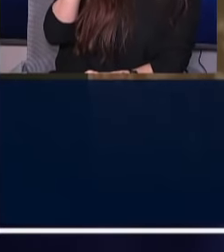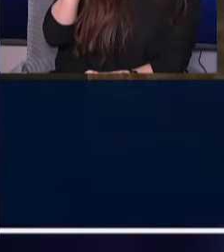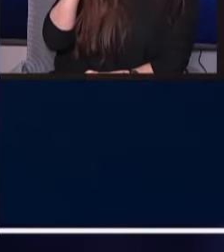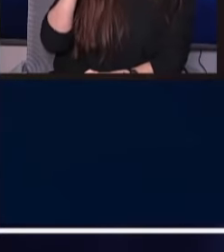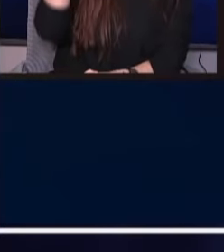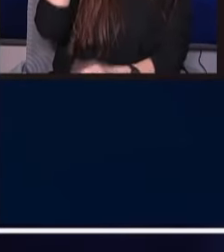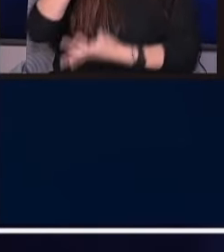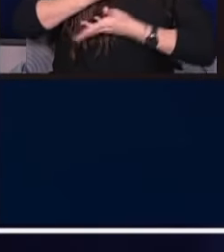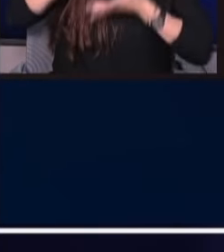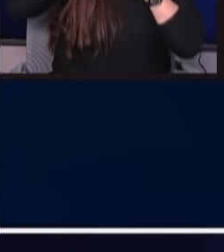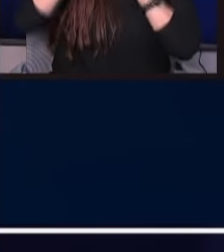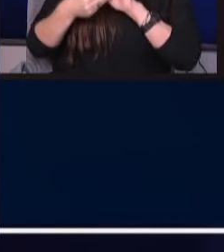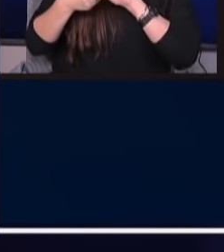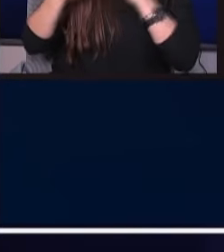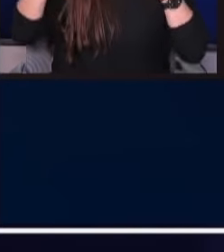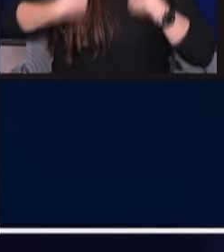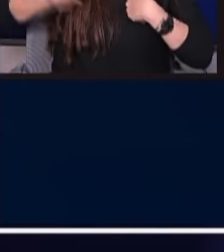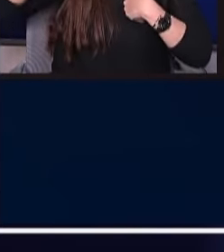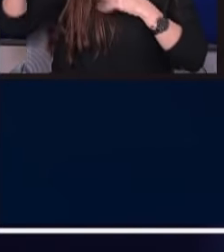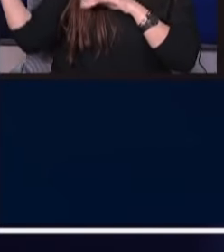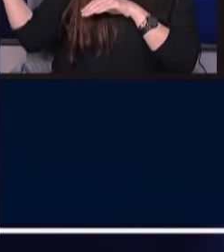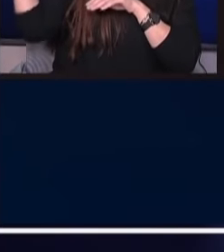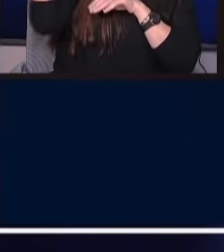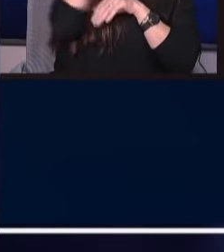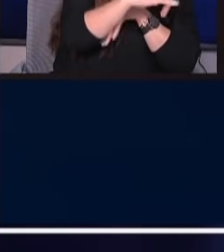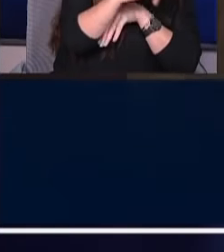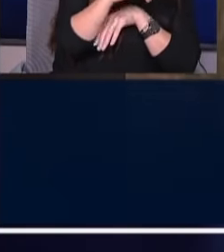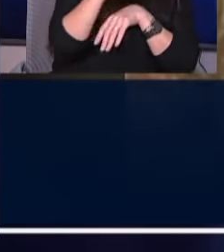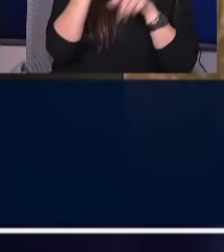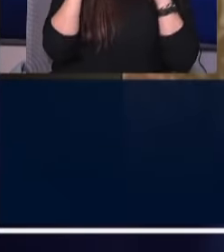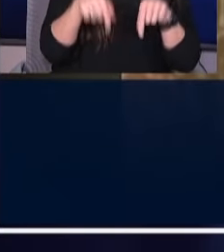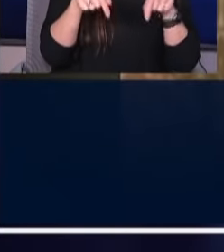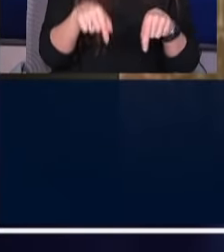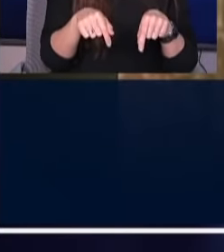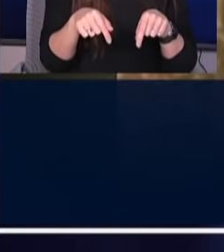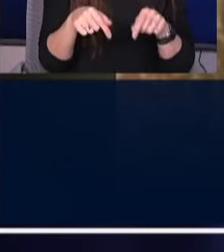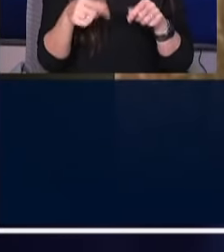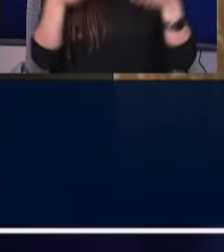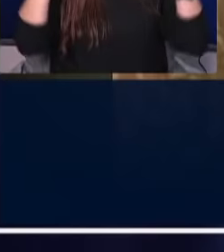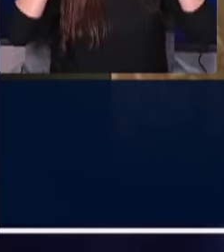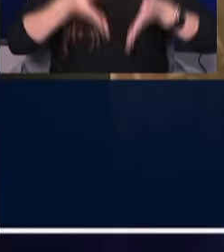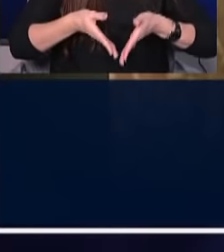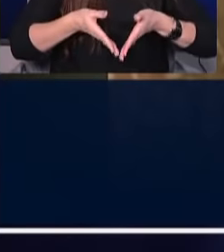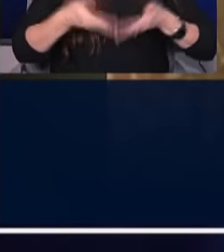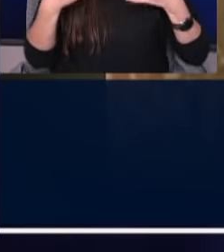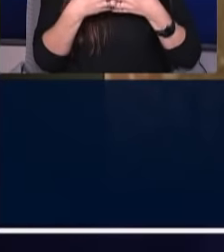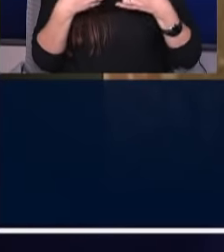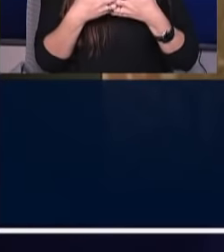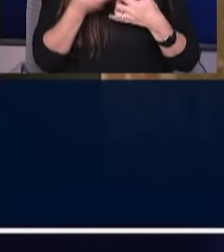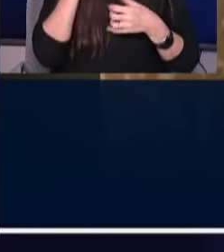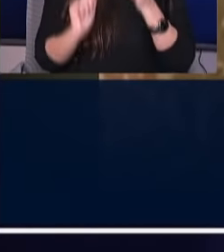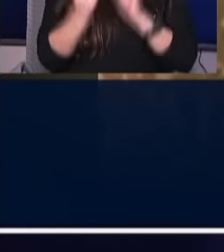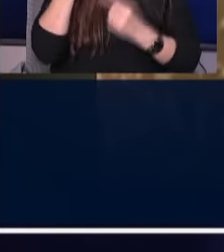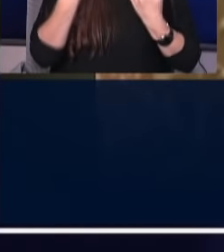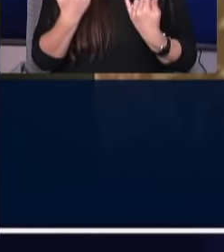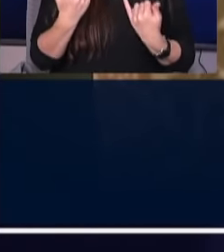השלטונות הקזחים להטיס את גופתו של לבן בין ה-22 לכאן לקבורה באשדוד. זה היה אמור לקרות היום, זה